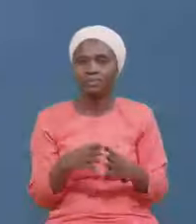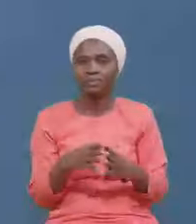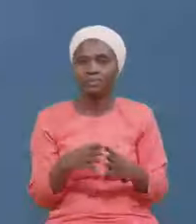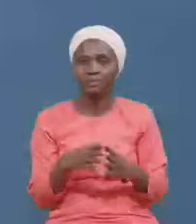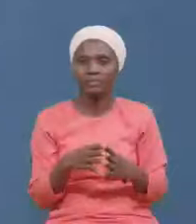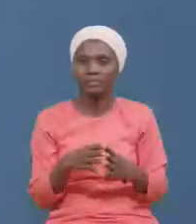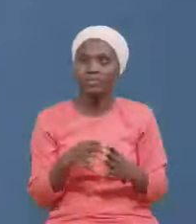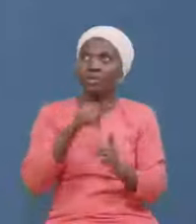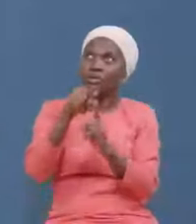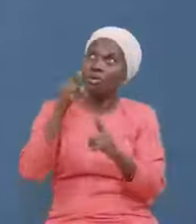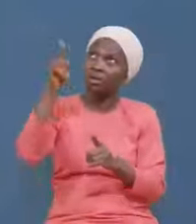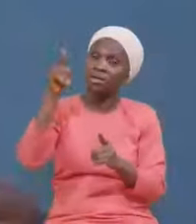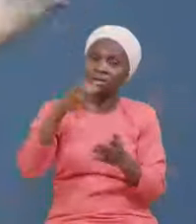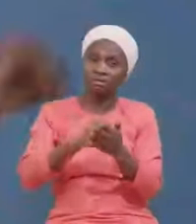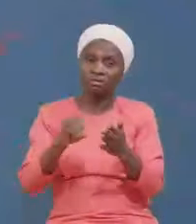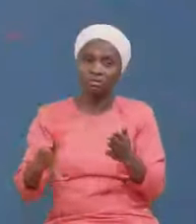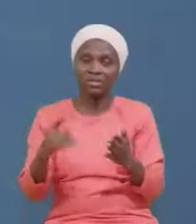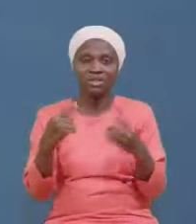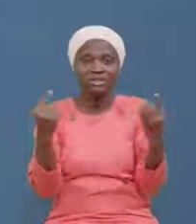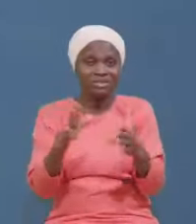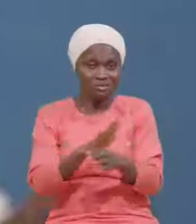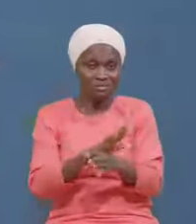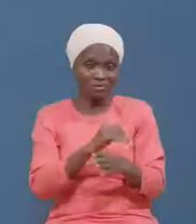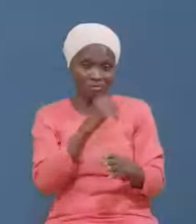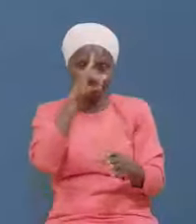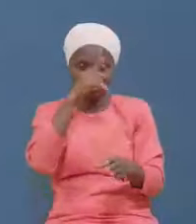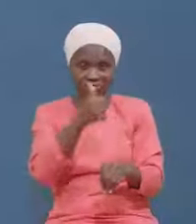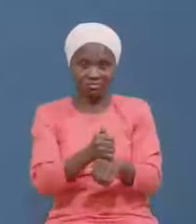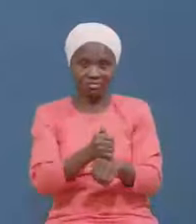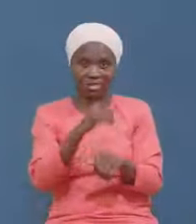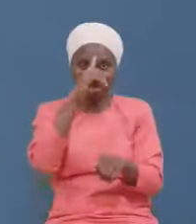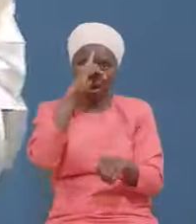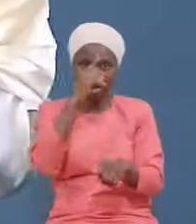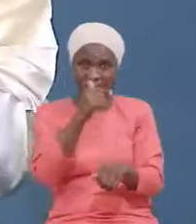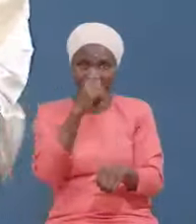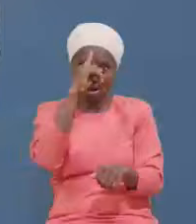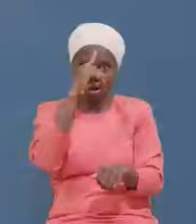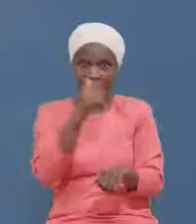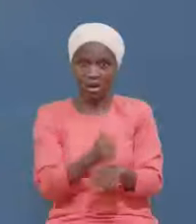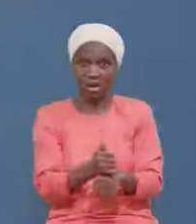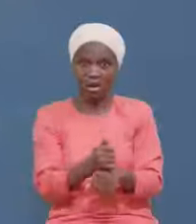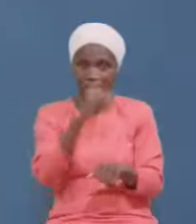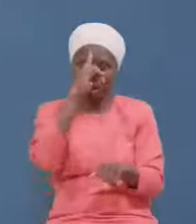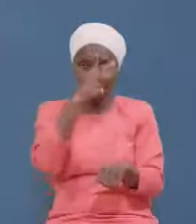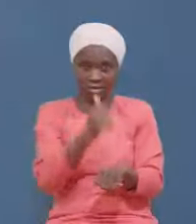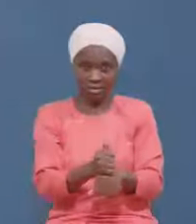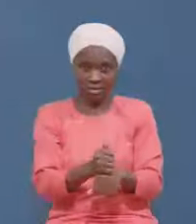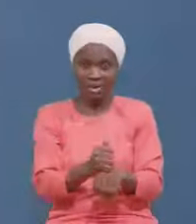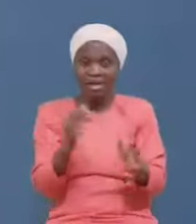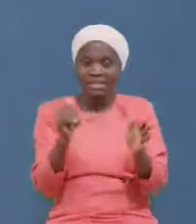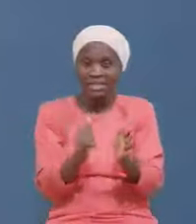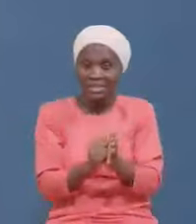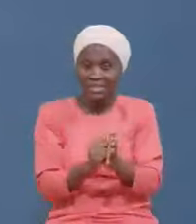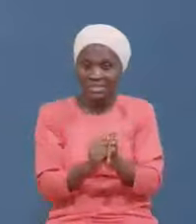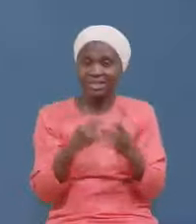అక్కడ ఉండనే ఉండదు. When he takes away the sinful habit, మీ పాప అలవాట్లను తొలగించినప్పుడు sinful habit will not be